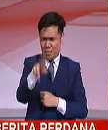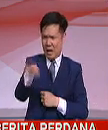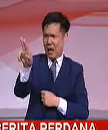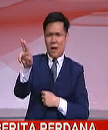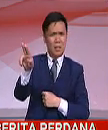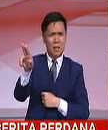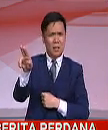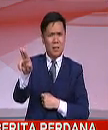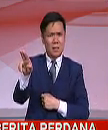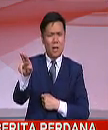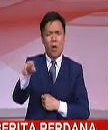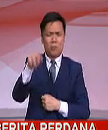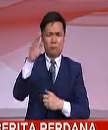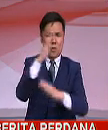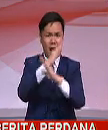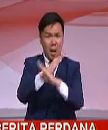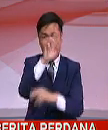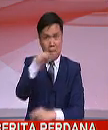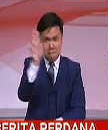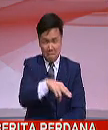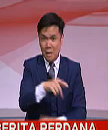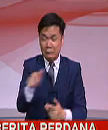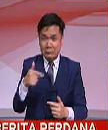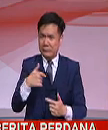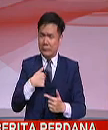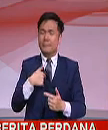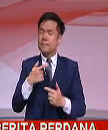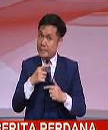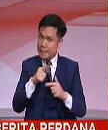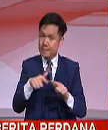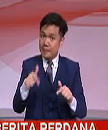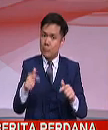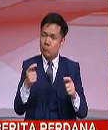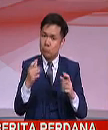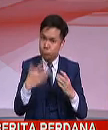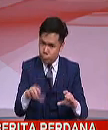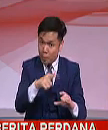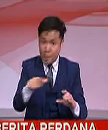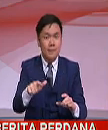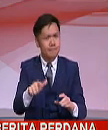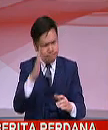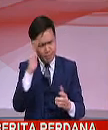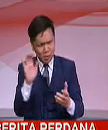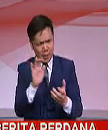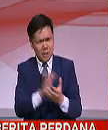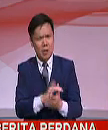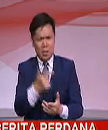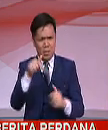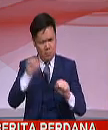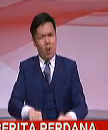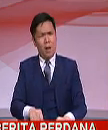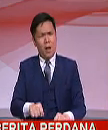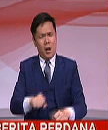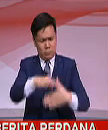haram. So sebagai pelajar haiwan, saya rasa saya cuba bawa benda tu untuk meyakinkan rakyat Malaysia kita boleh